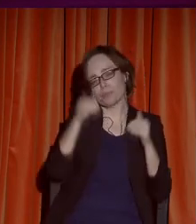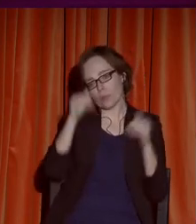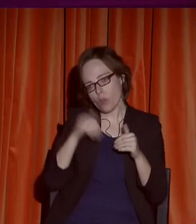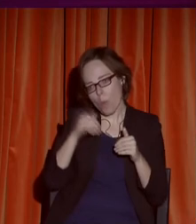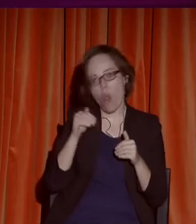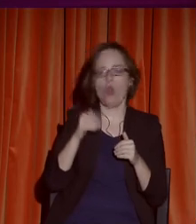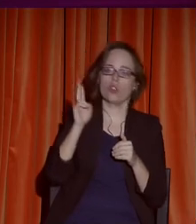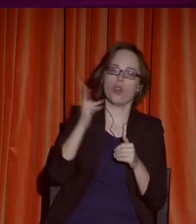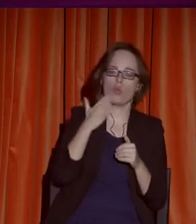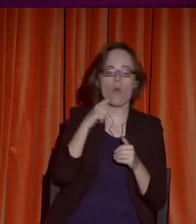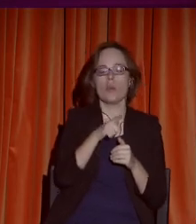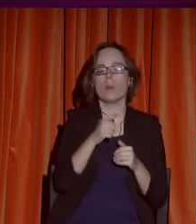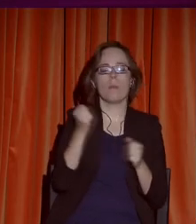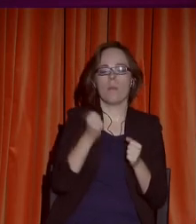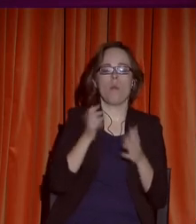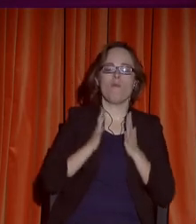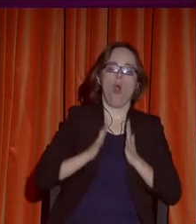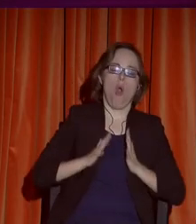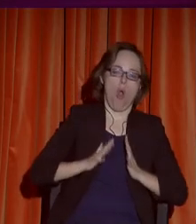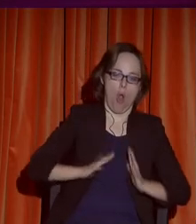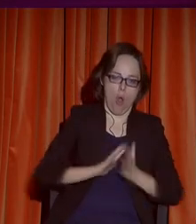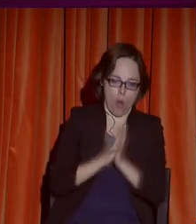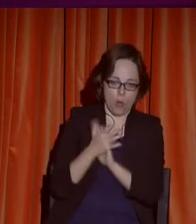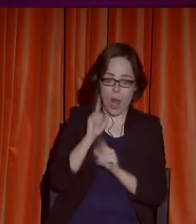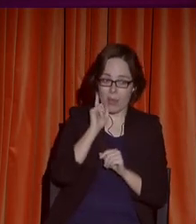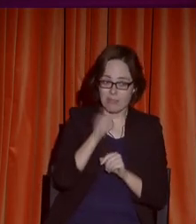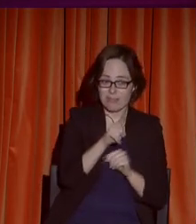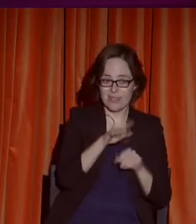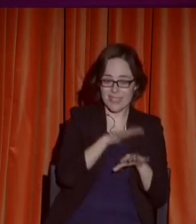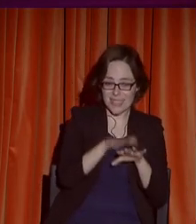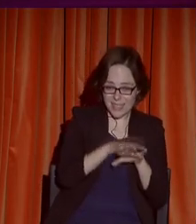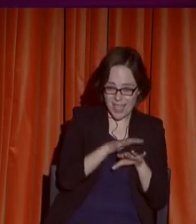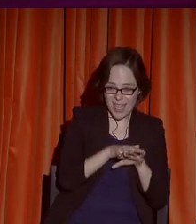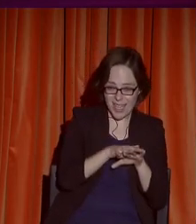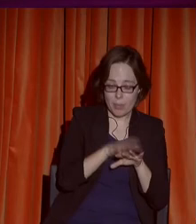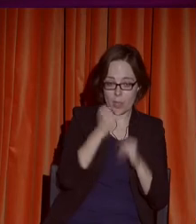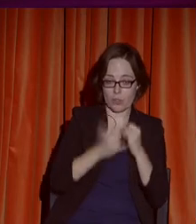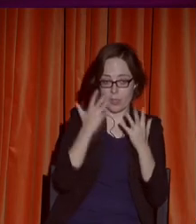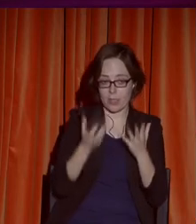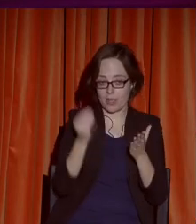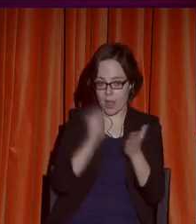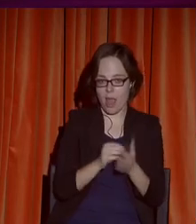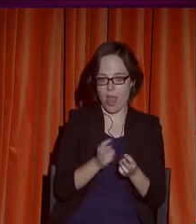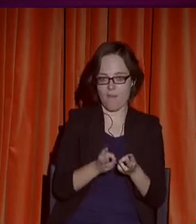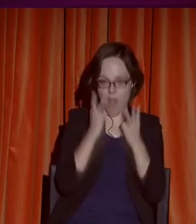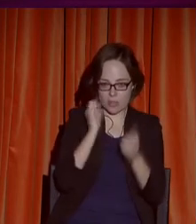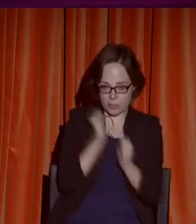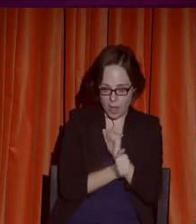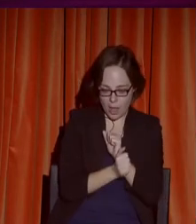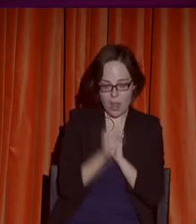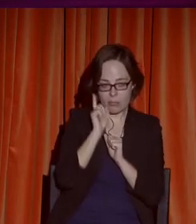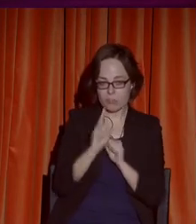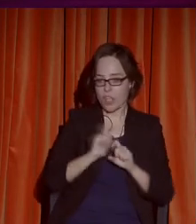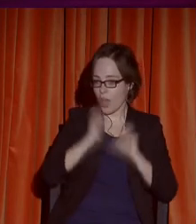zbyt powolna reakcja, ale proszę nie zapominać o tym, że jest to system, gdzie zmiana, jakaś istotna zmiana, wymaga zgody wszystkich